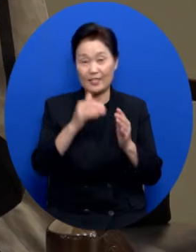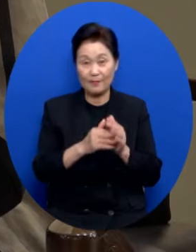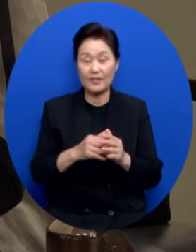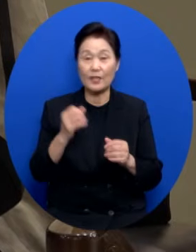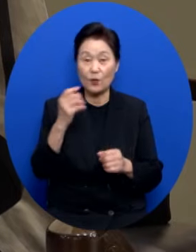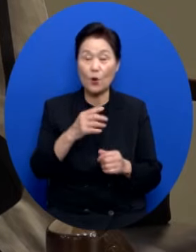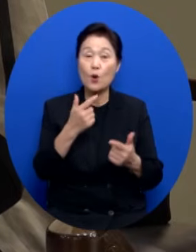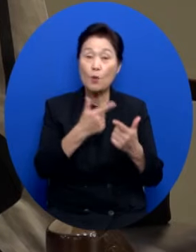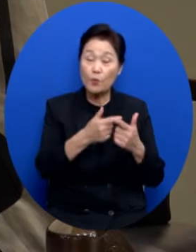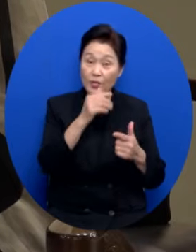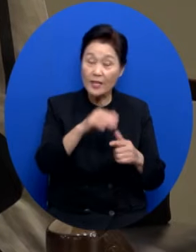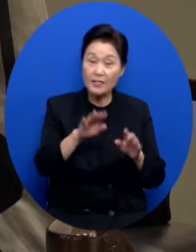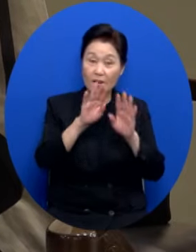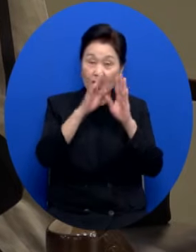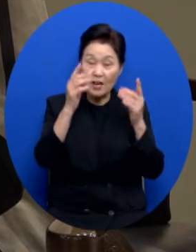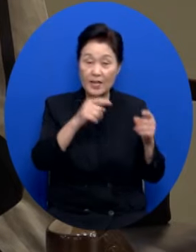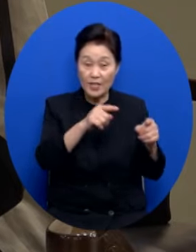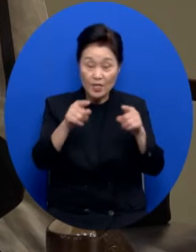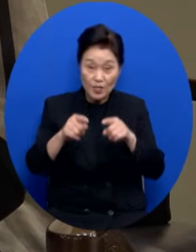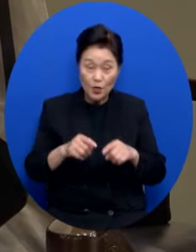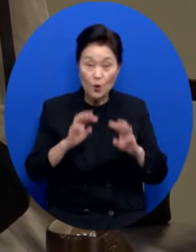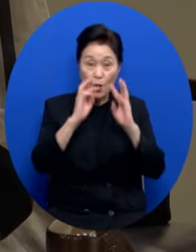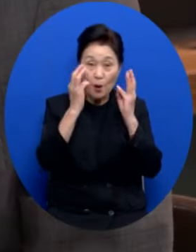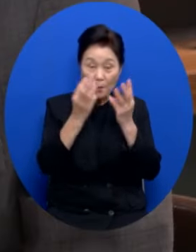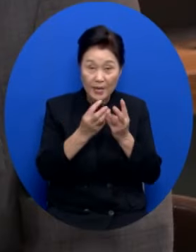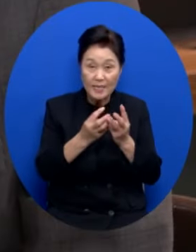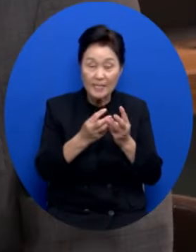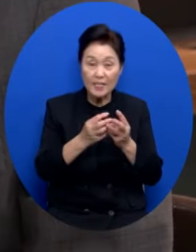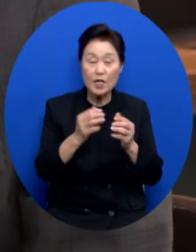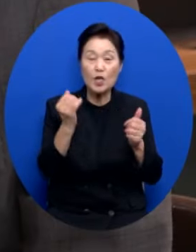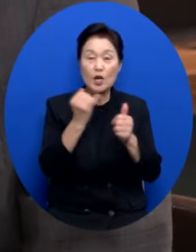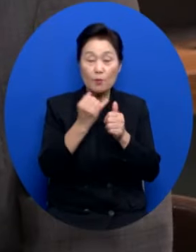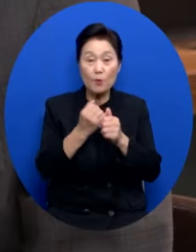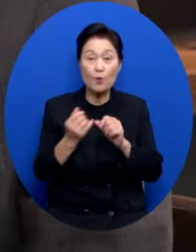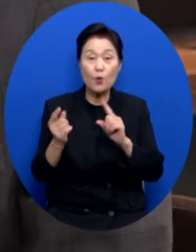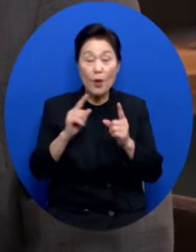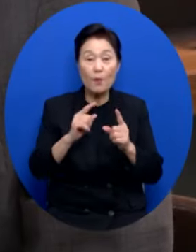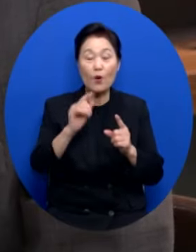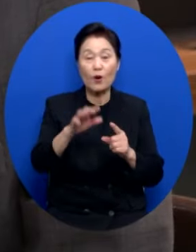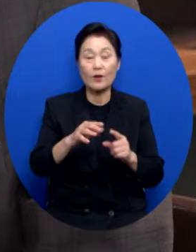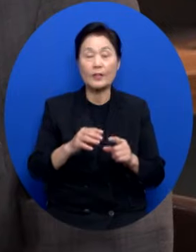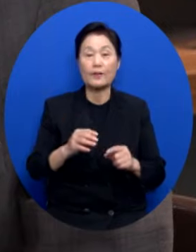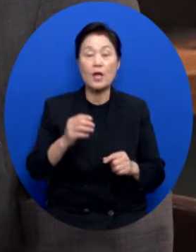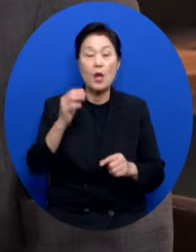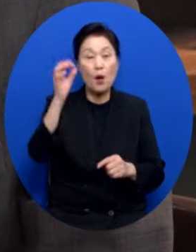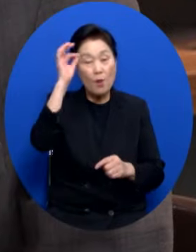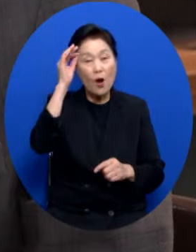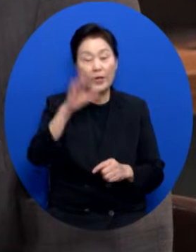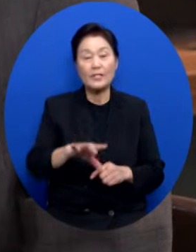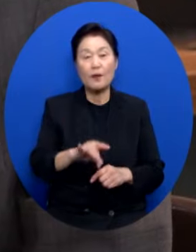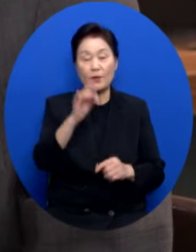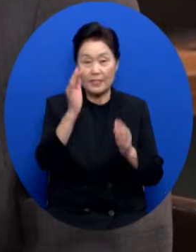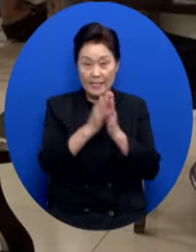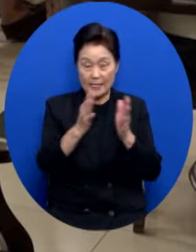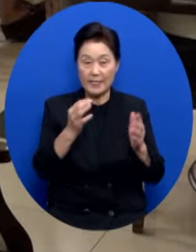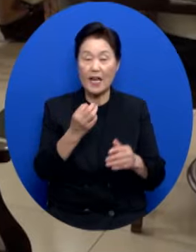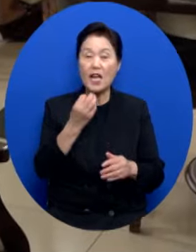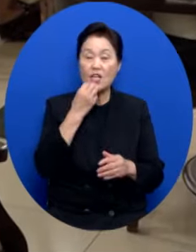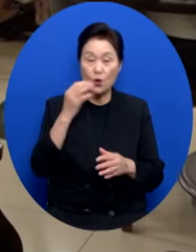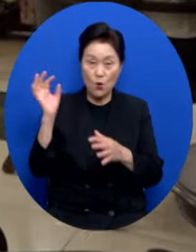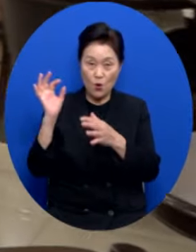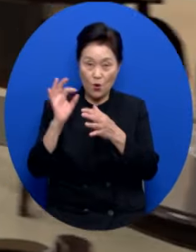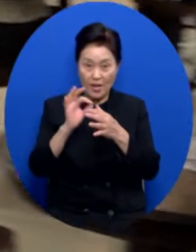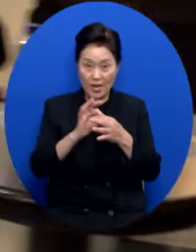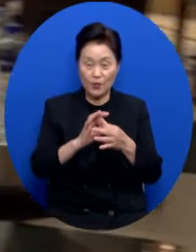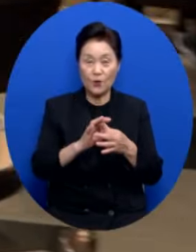한편 부산에서 열린 전국 워크숍 메리지 코스는 11월 6일 포항 대도교회에서 진행되며 서울로 이어질